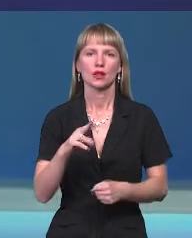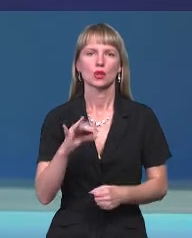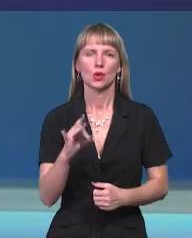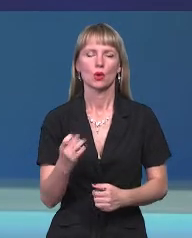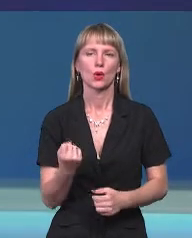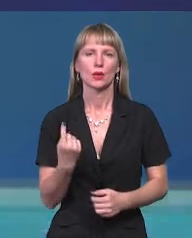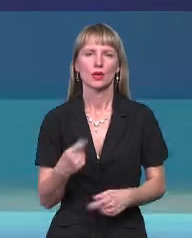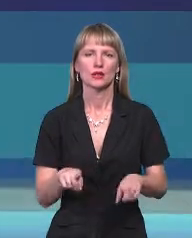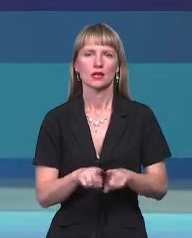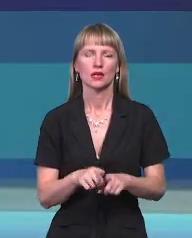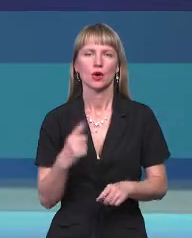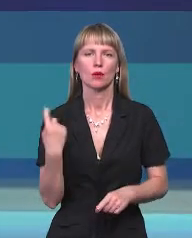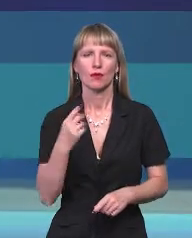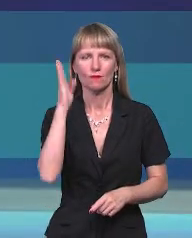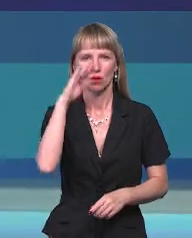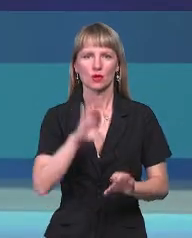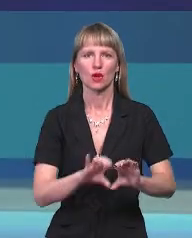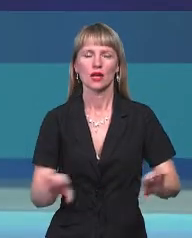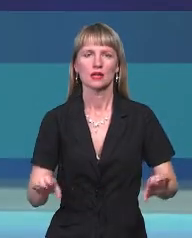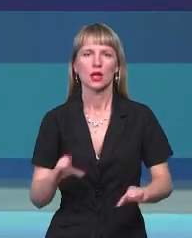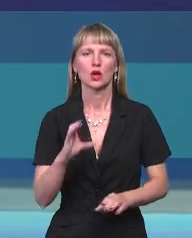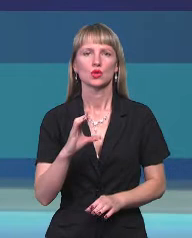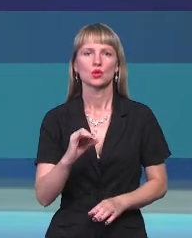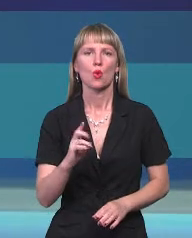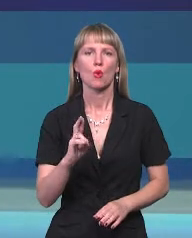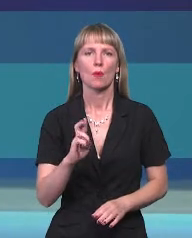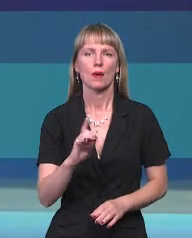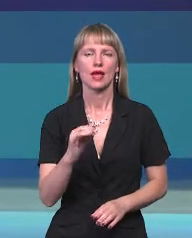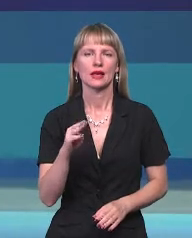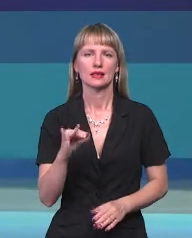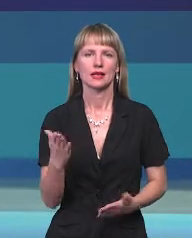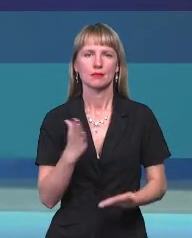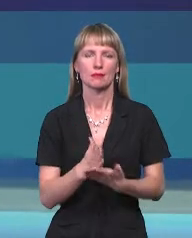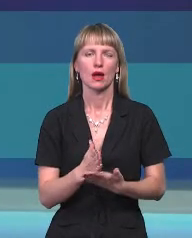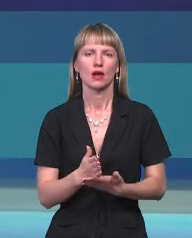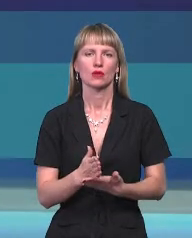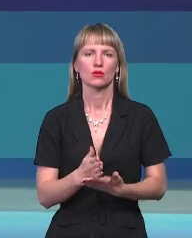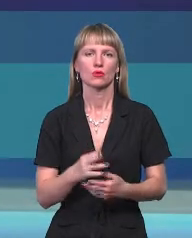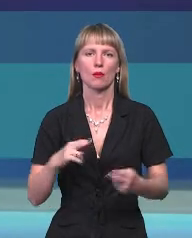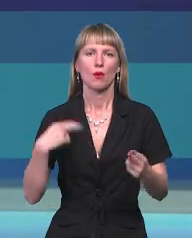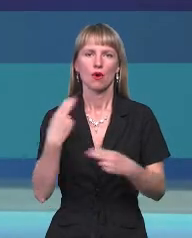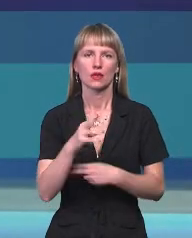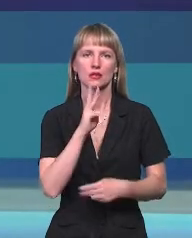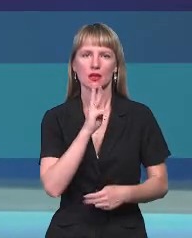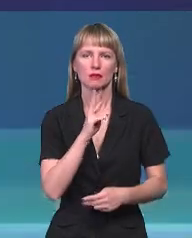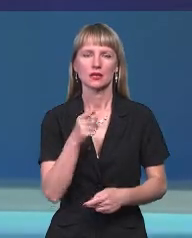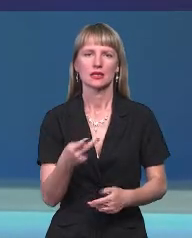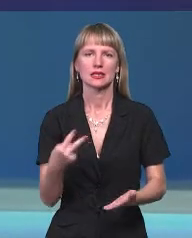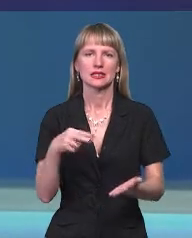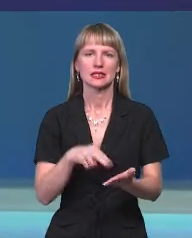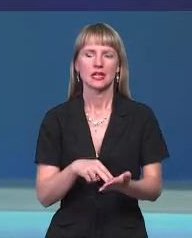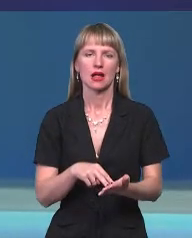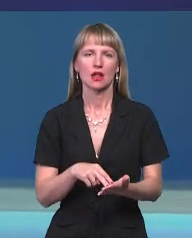11 таких, обласний водоканал, тобто суб'єктів, які мають легальні борги заробітної плати, їх стало в